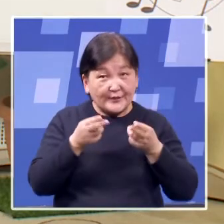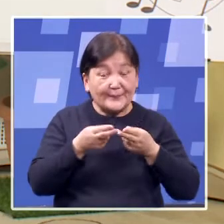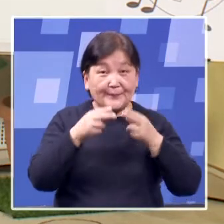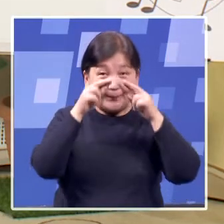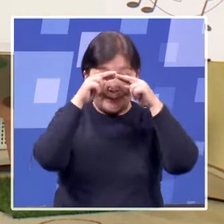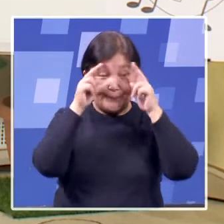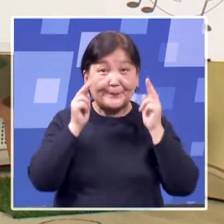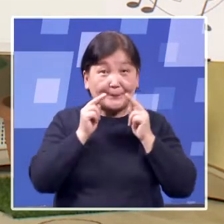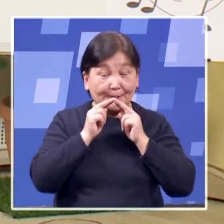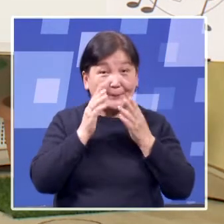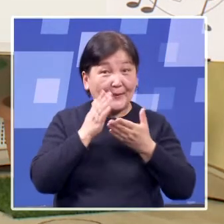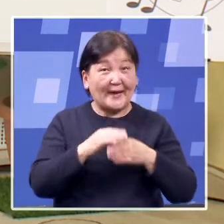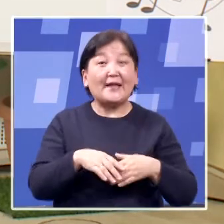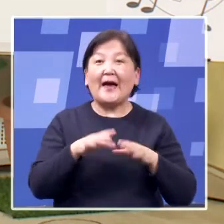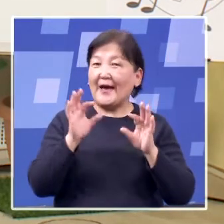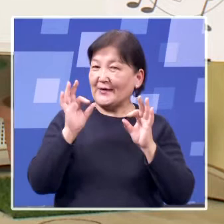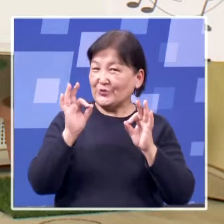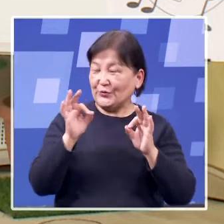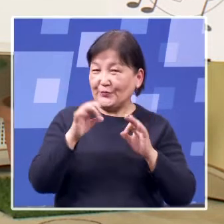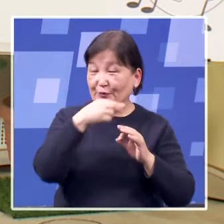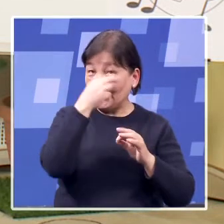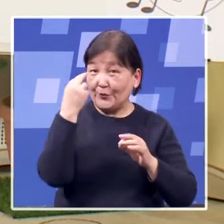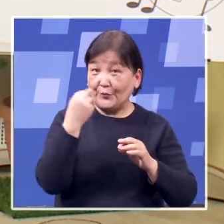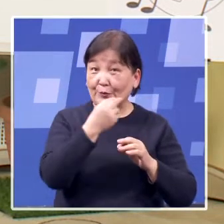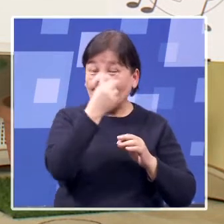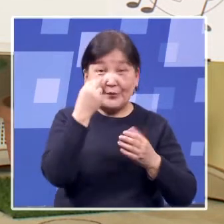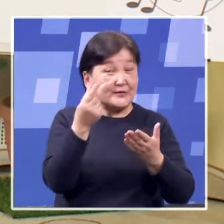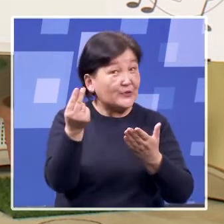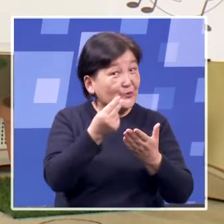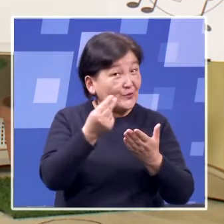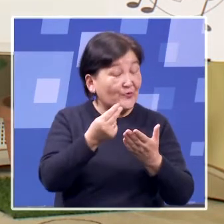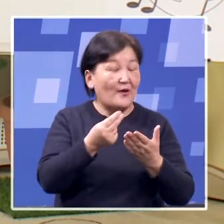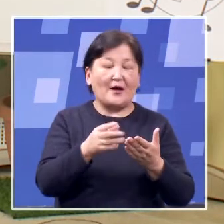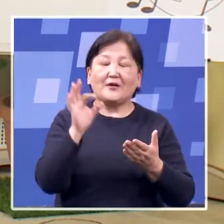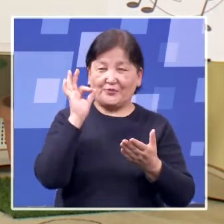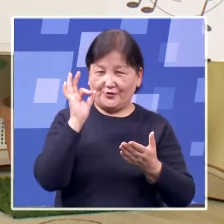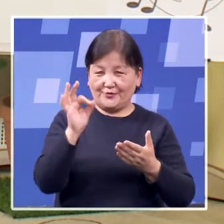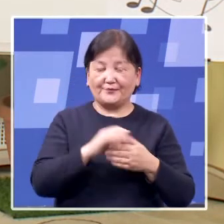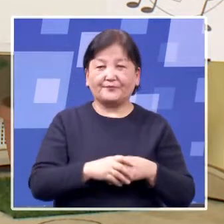За, зөвөн дугуй дүрсээ зурсан уу? Одоо гахааныхаа хамрны